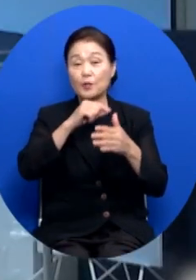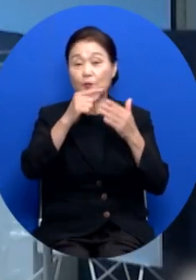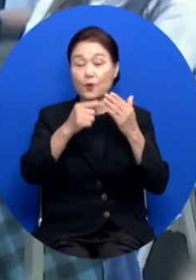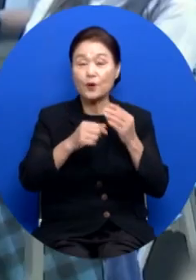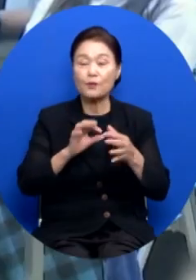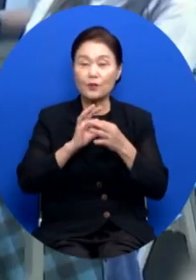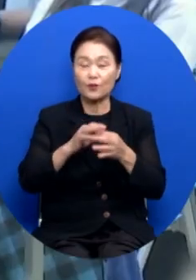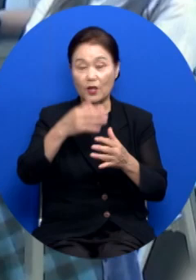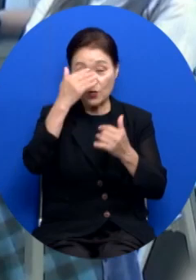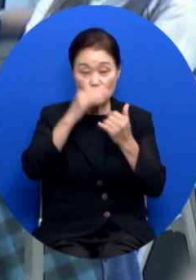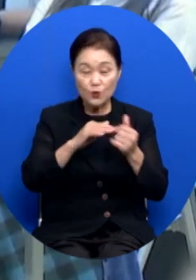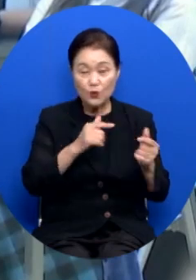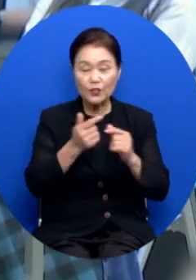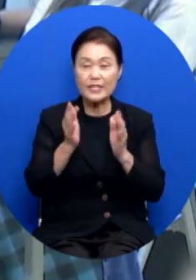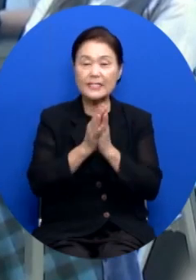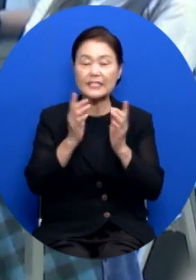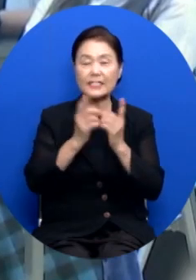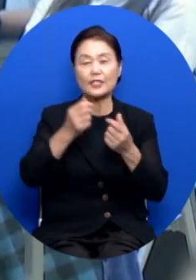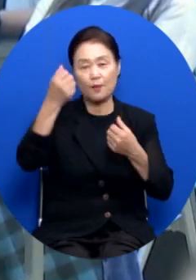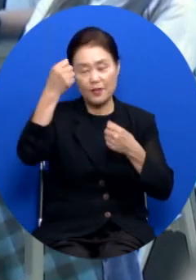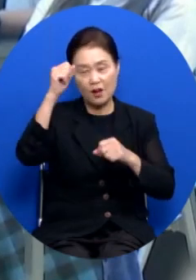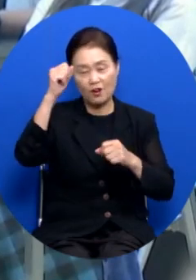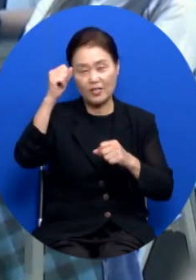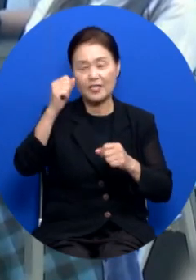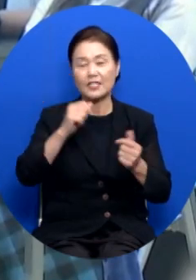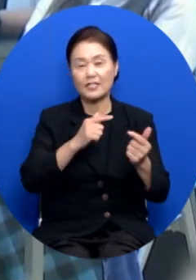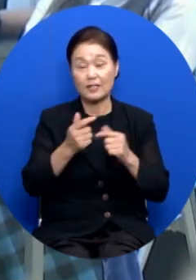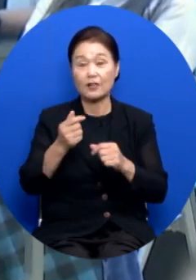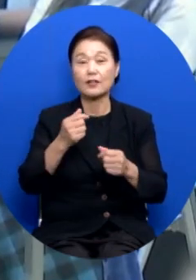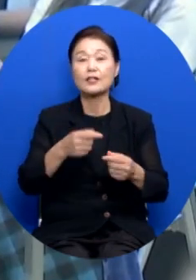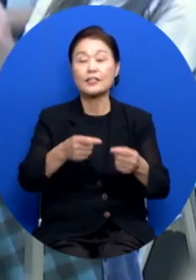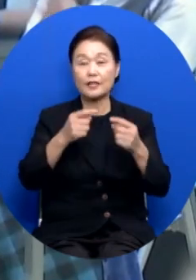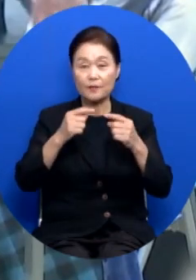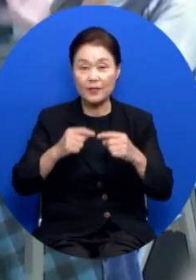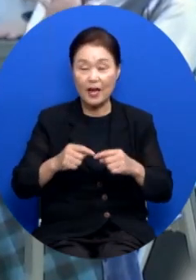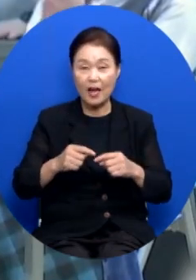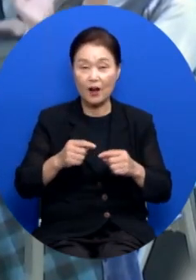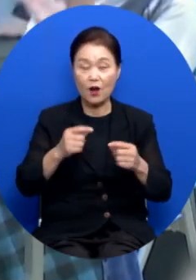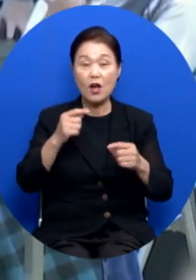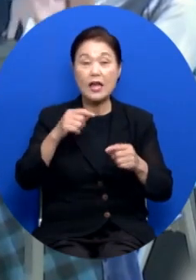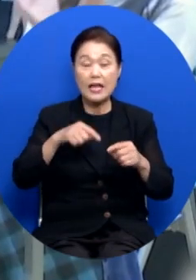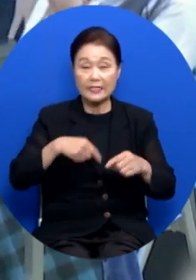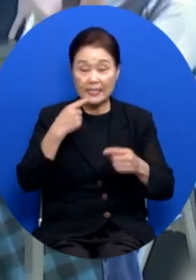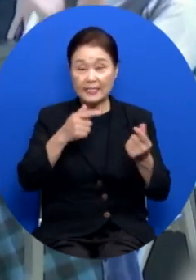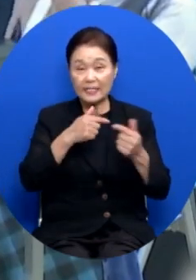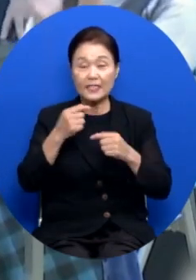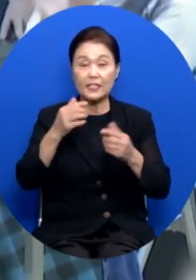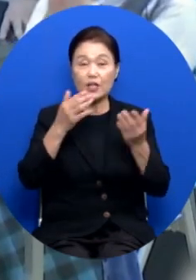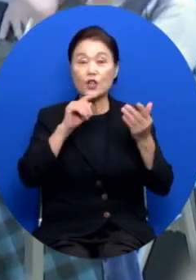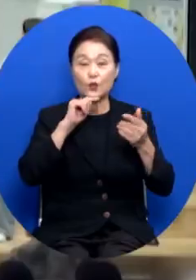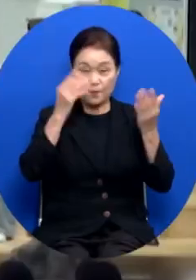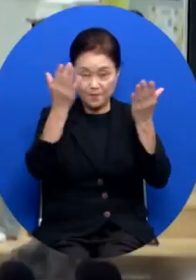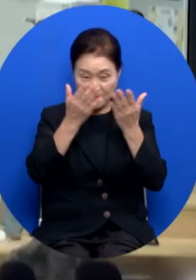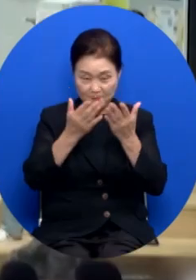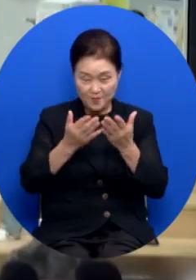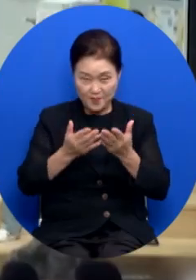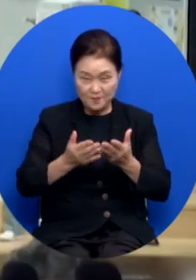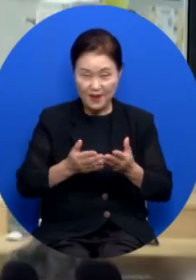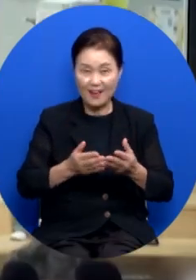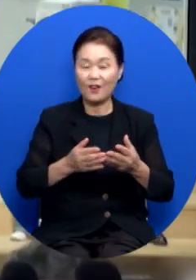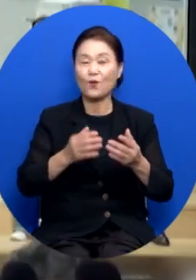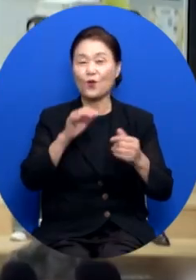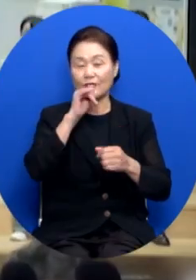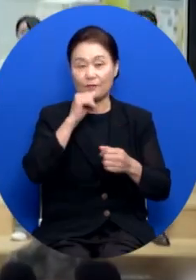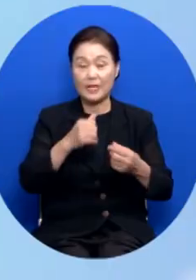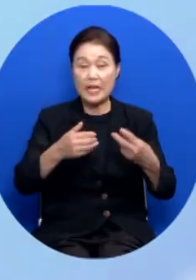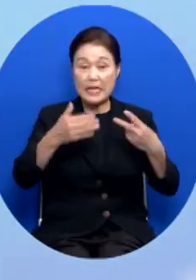청소년들이 직접 연기와 춤을 펼치며 같은 세대 아이들의 눈높이에 맞는 공감과 위로를 전했습니다. 드라마 외에도